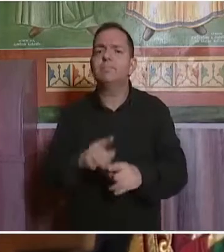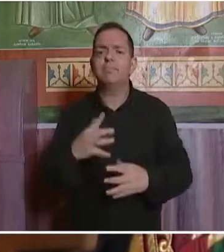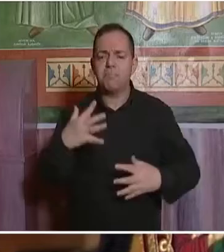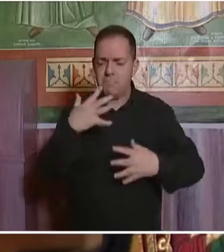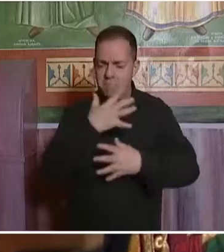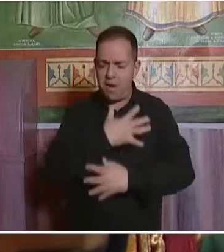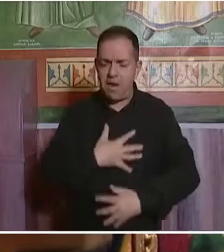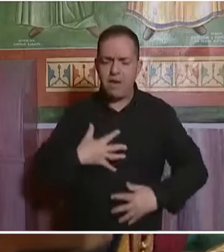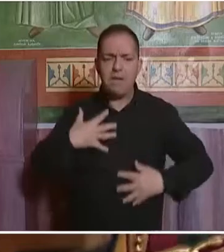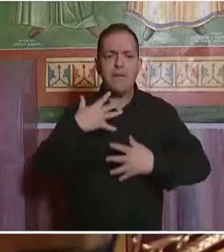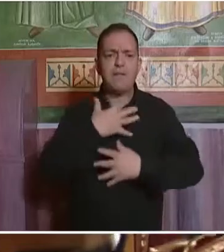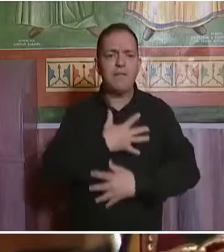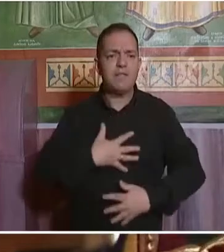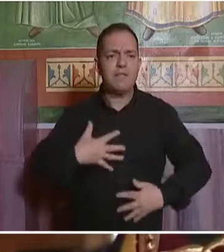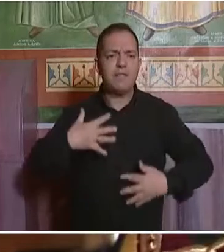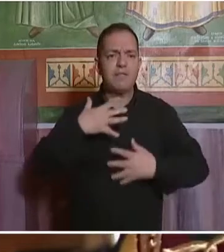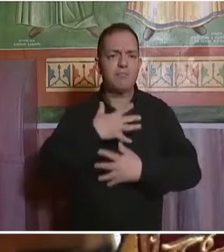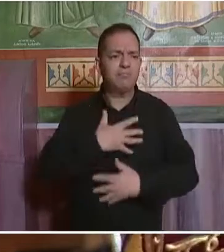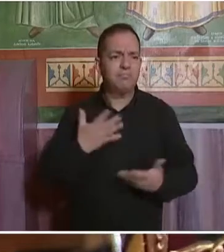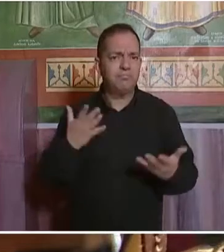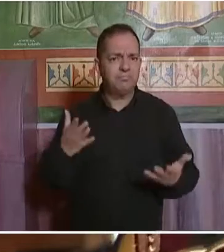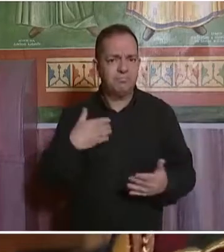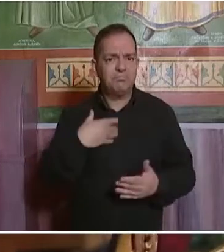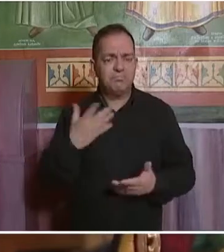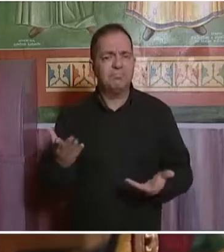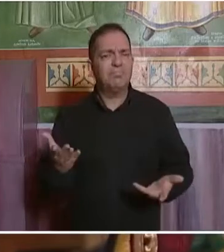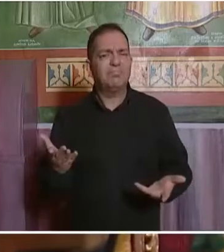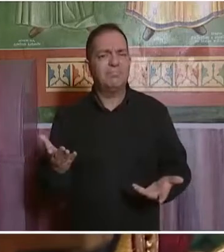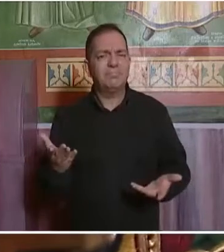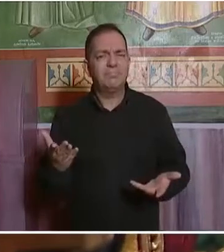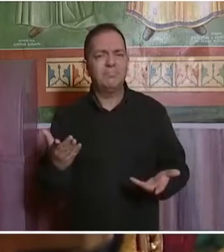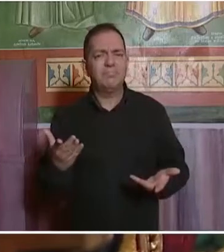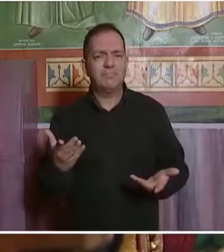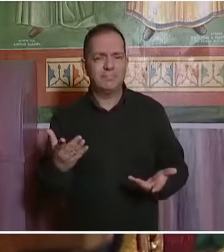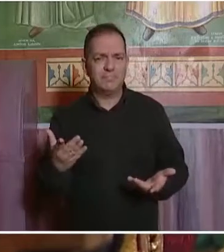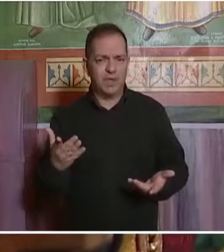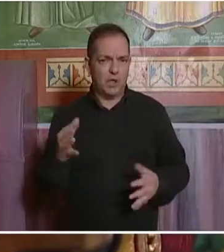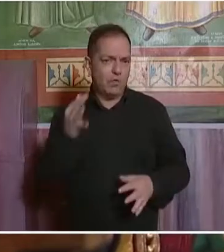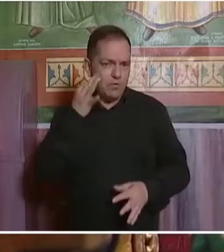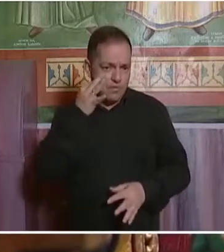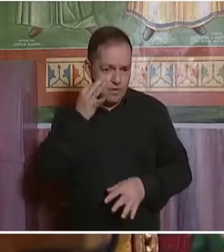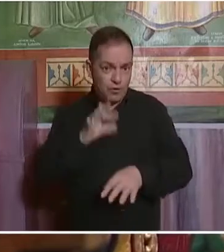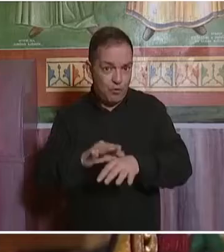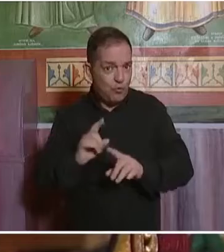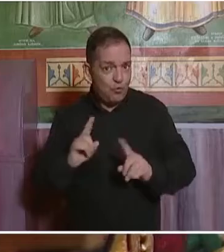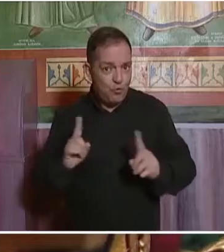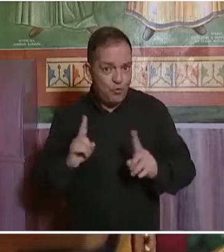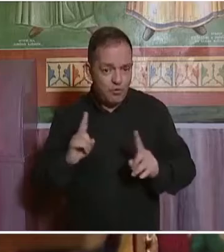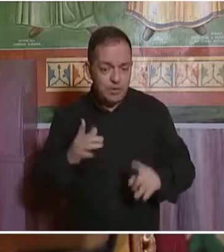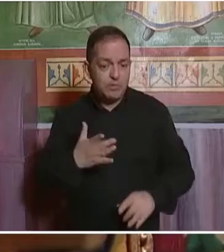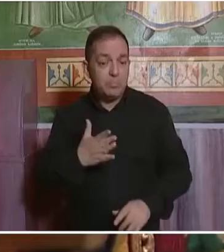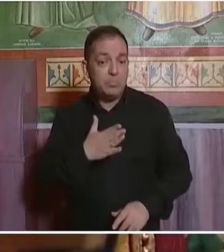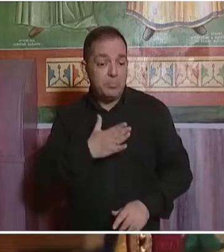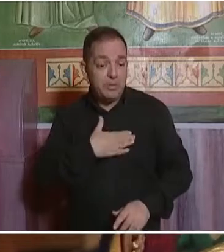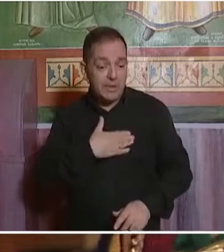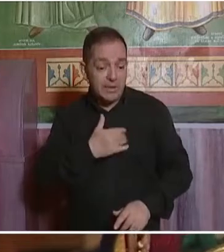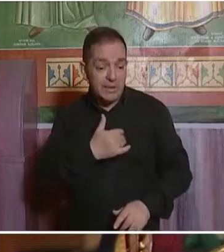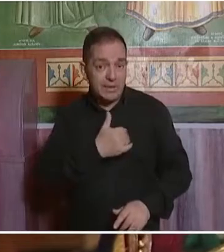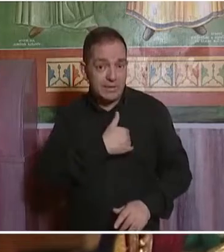οποίο ο άνθρωπος μπορεί να πλύνει την ένοχη και